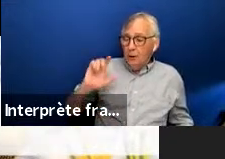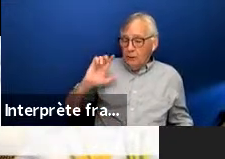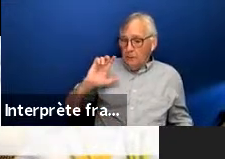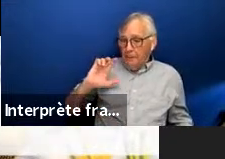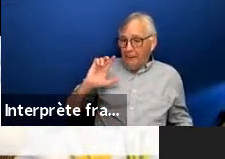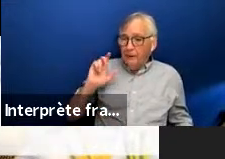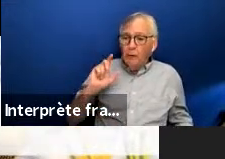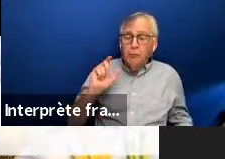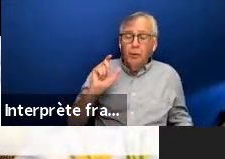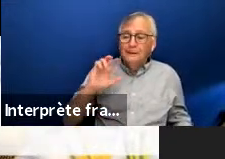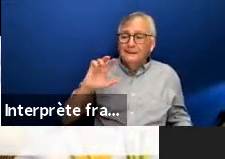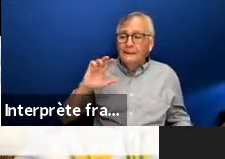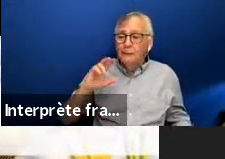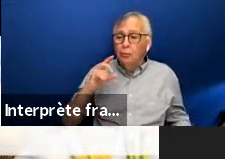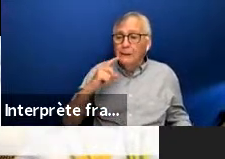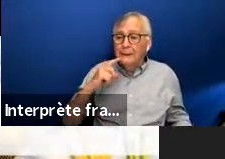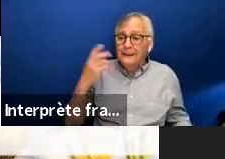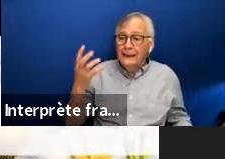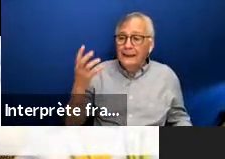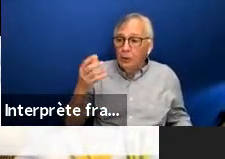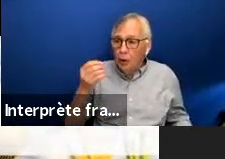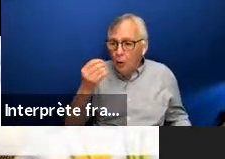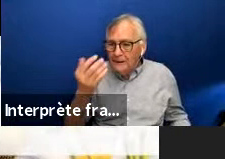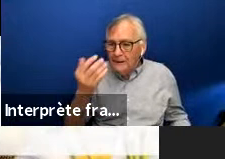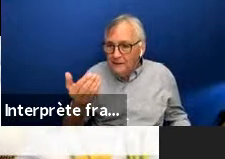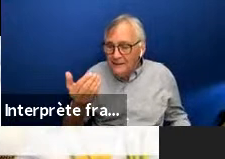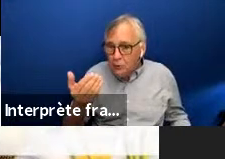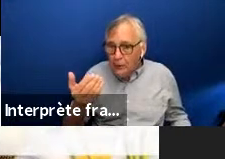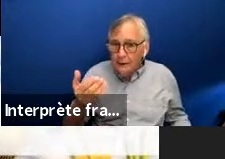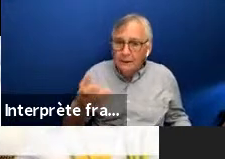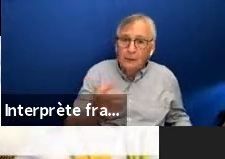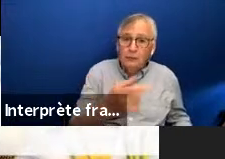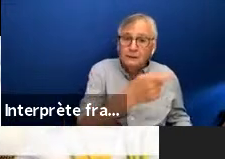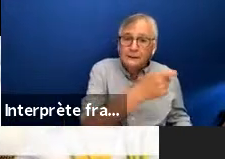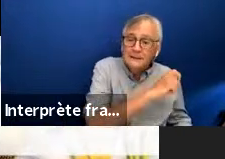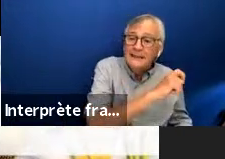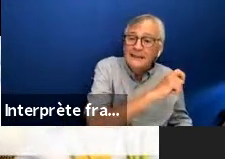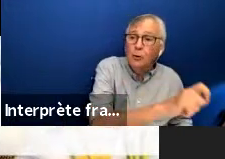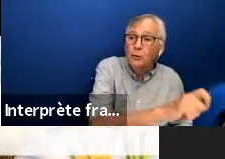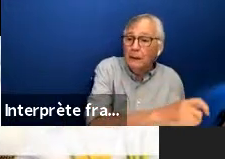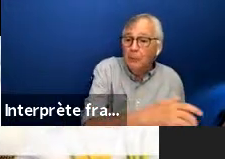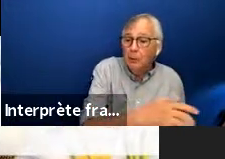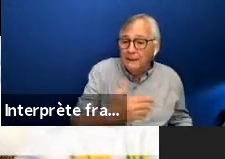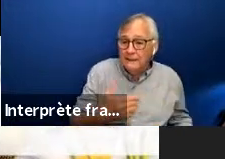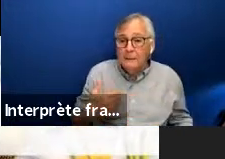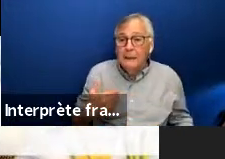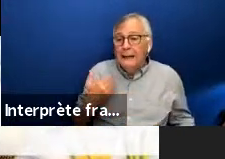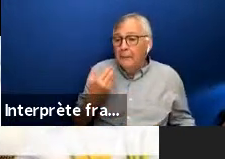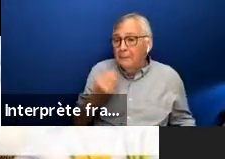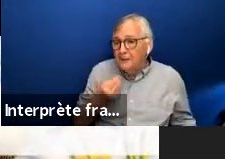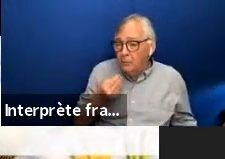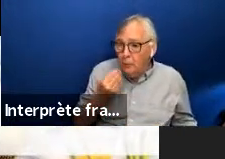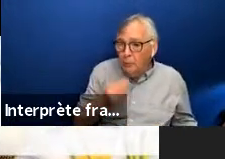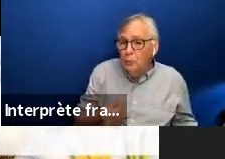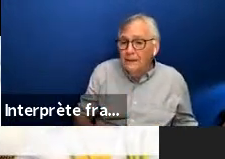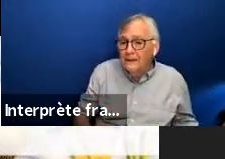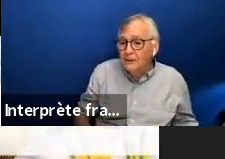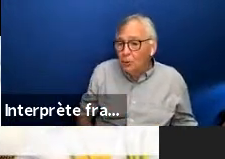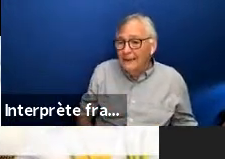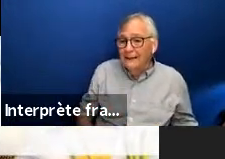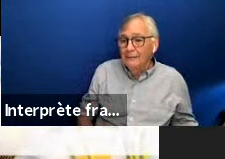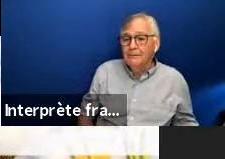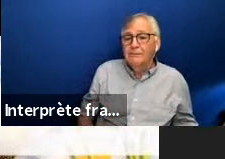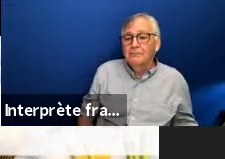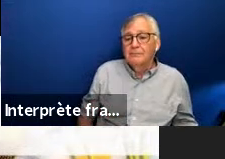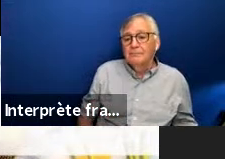Aussi, parfois, si vous quittez le contact visuel, donc si vous écrivez au tableau, par exemple, la personne ne peut plus lire